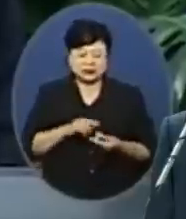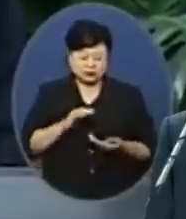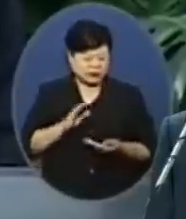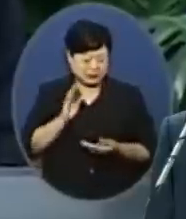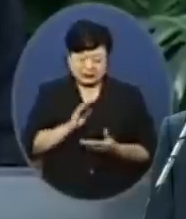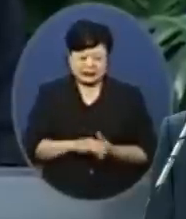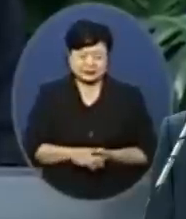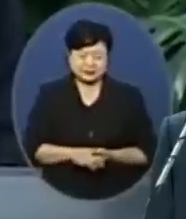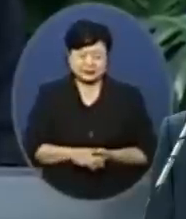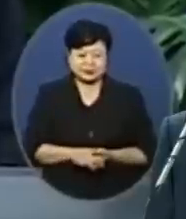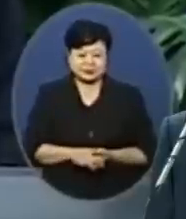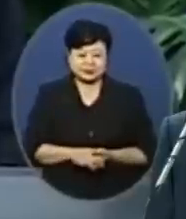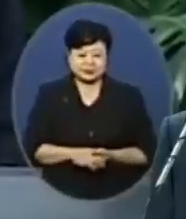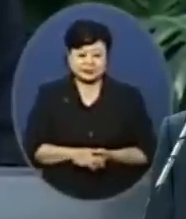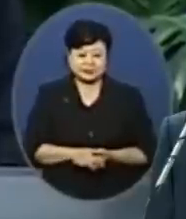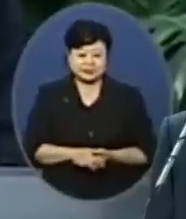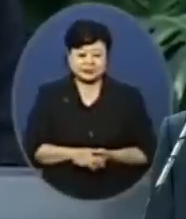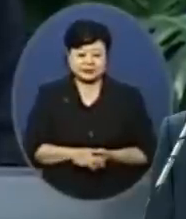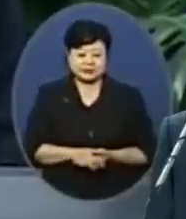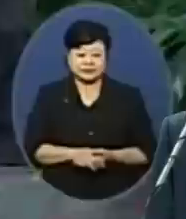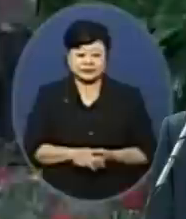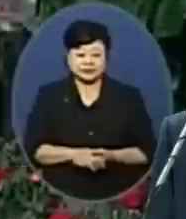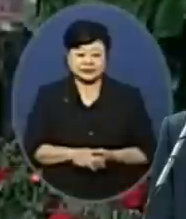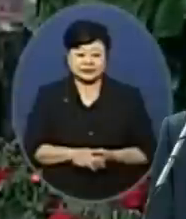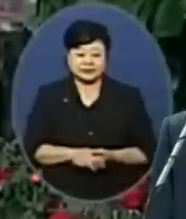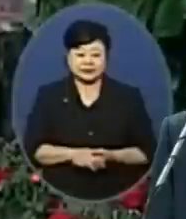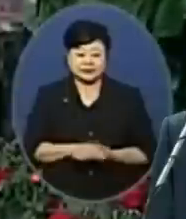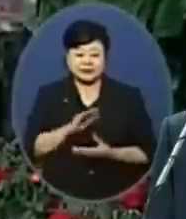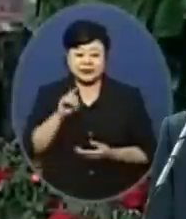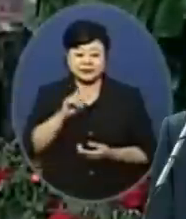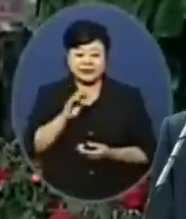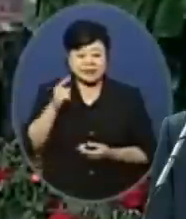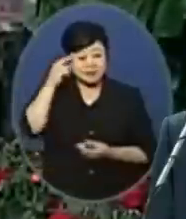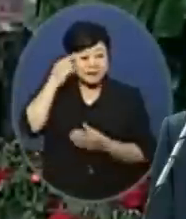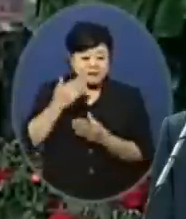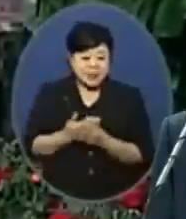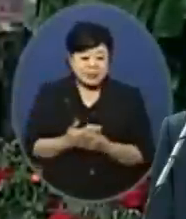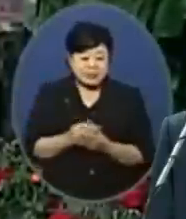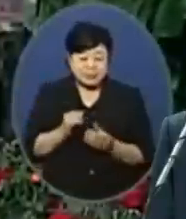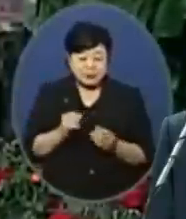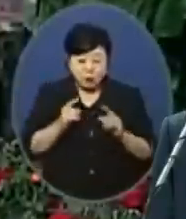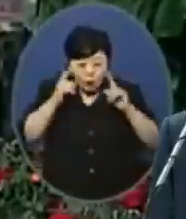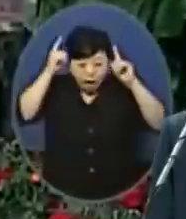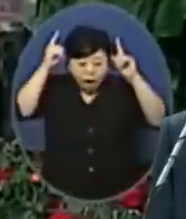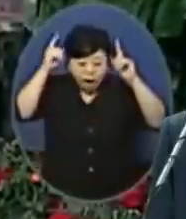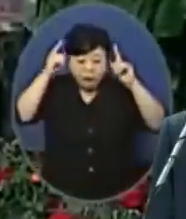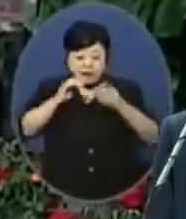것입니다. 레이 비비크 박사는 사람이 분노하면